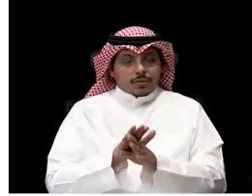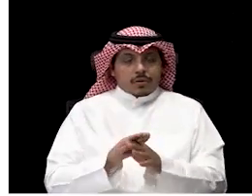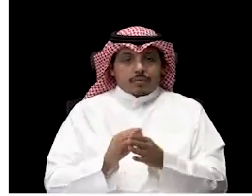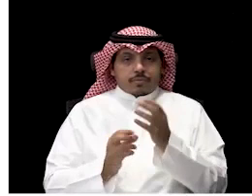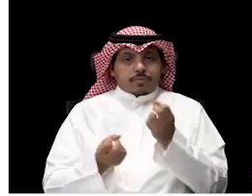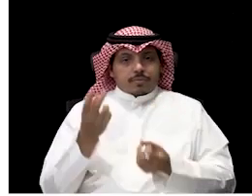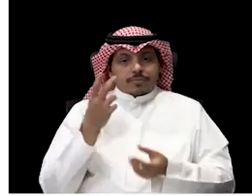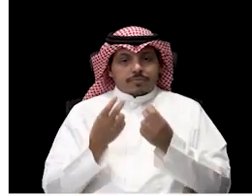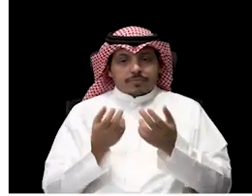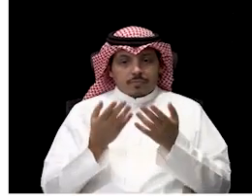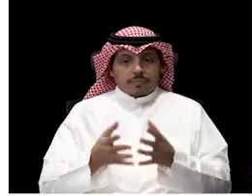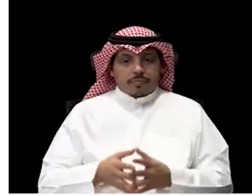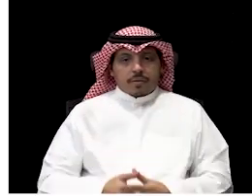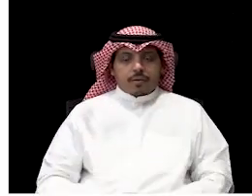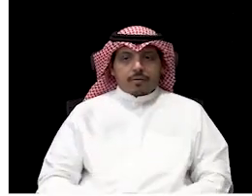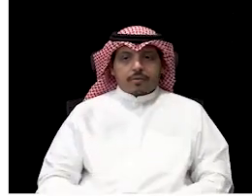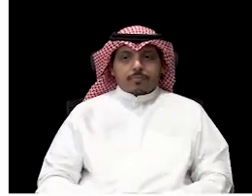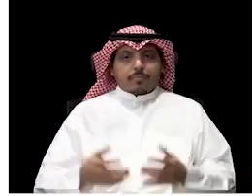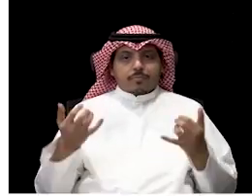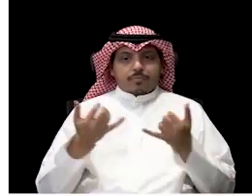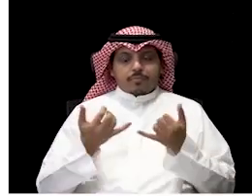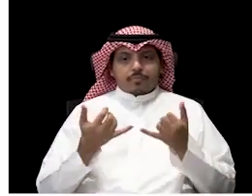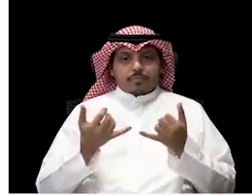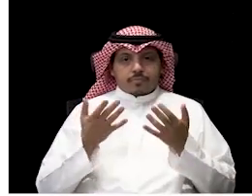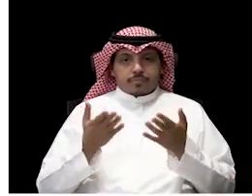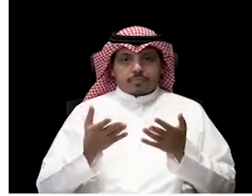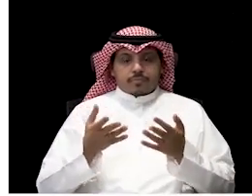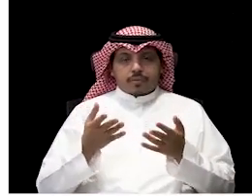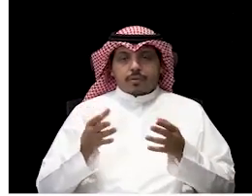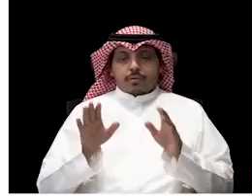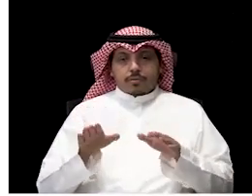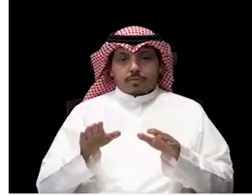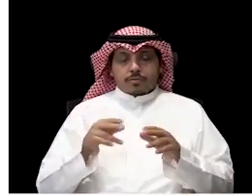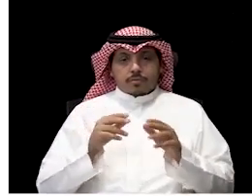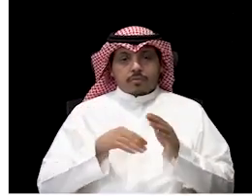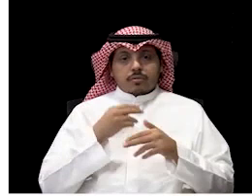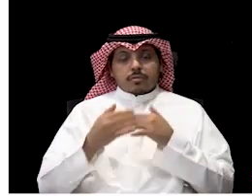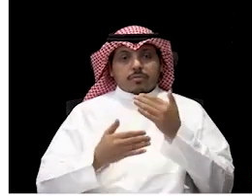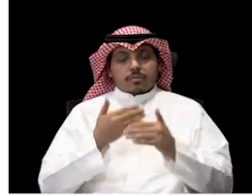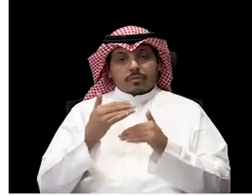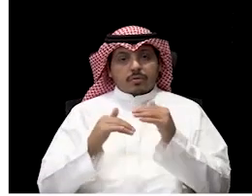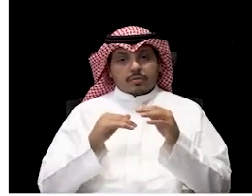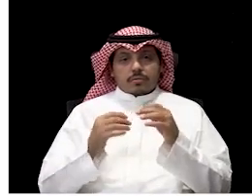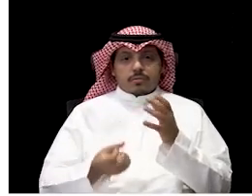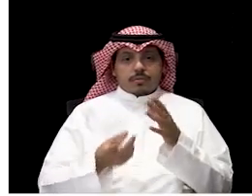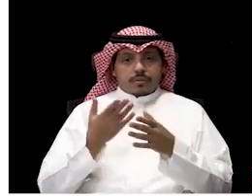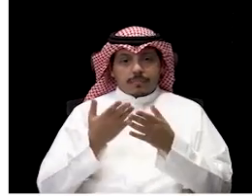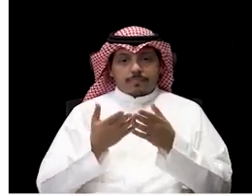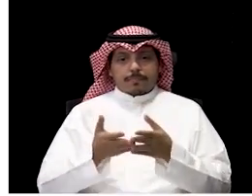والابتكار. استنتج أهمية توافر الموارد الطبيعية لنمو الاقتصاد وازدهاره.